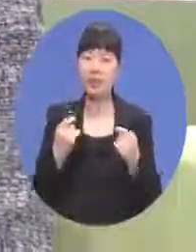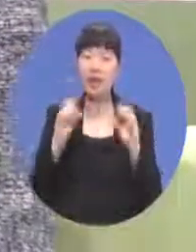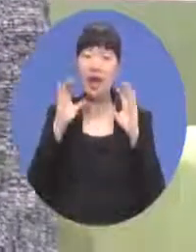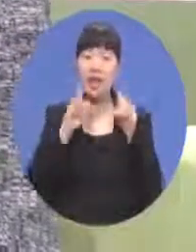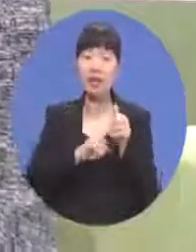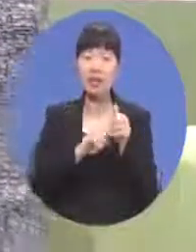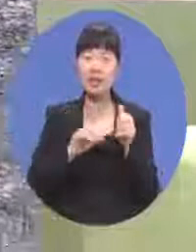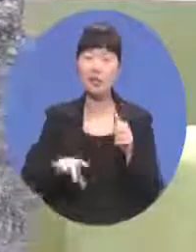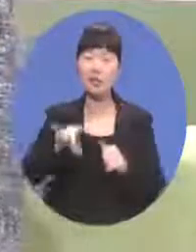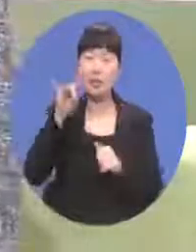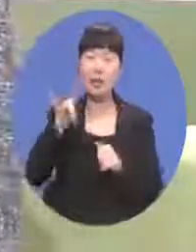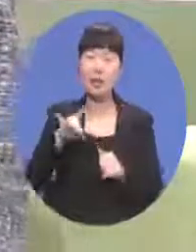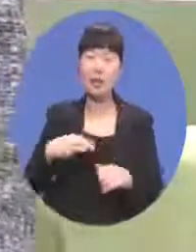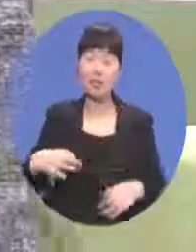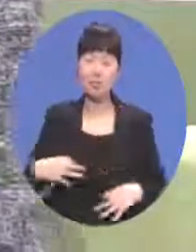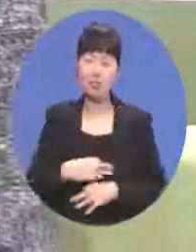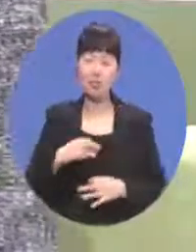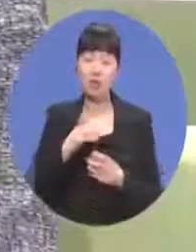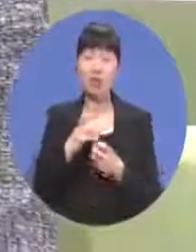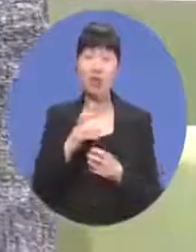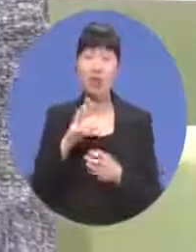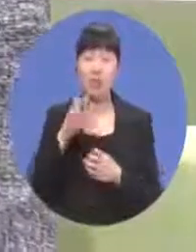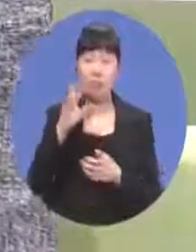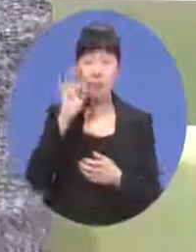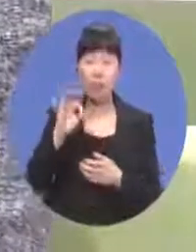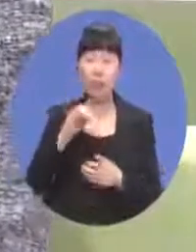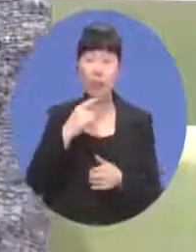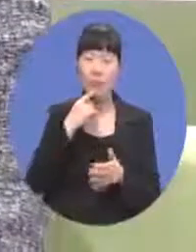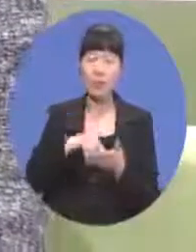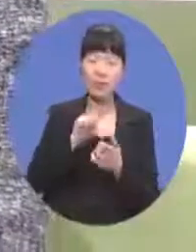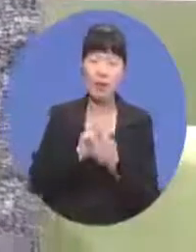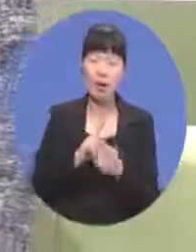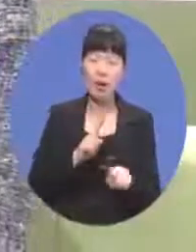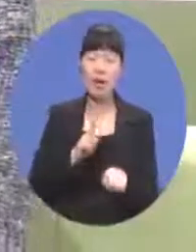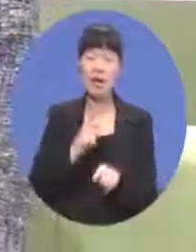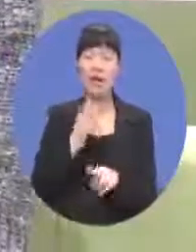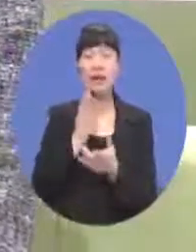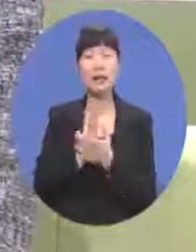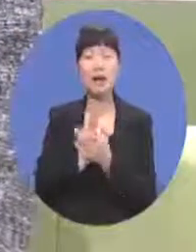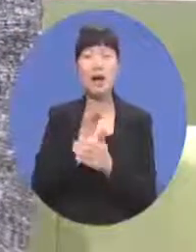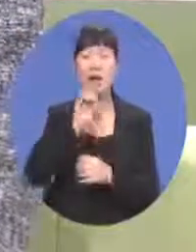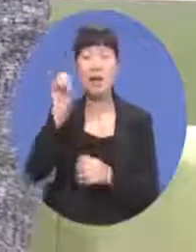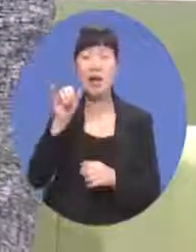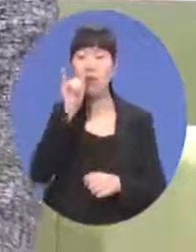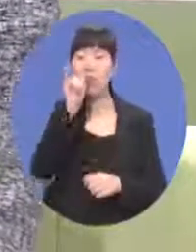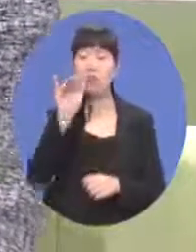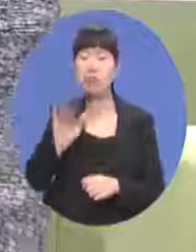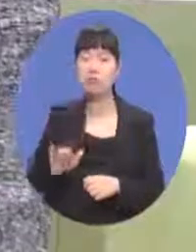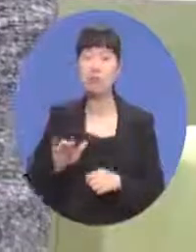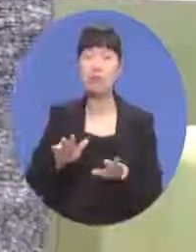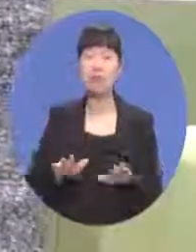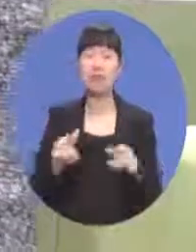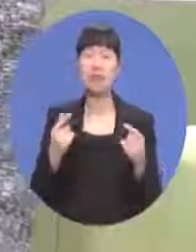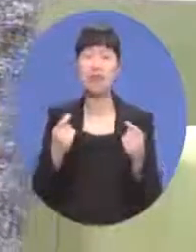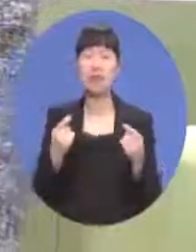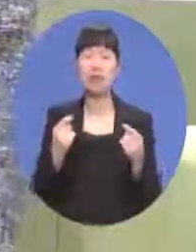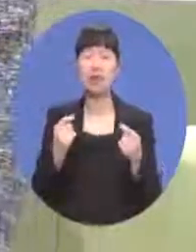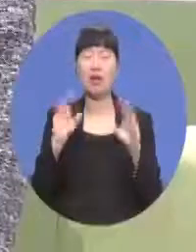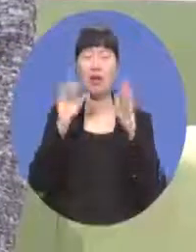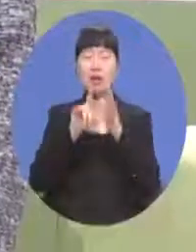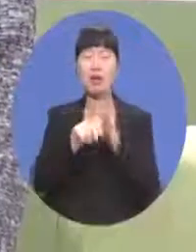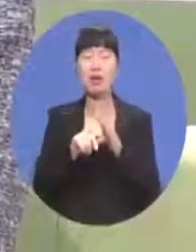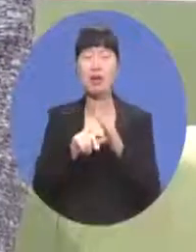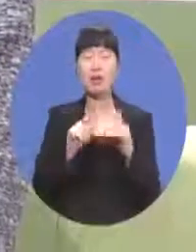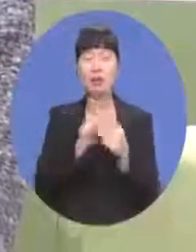아이들도 좀 처음에는 불의를 보거나 자기가 해코지를 당하면 야 하지 마 이런 것도 얘기를 하는데 그 이런 아이들이 그 어릴